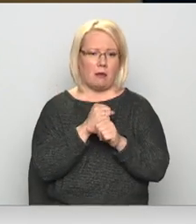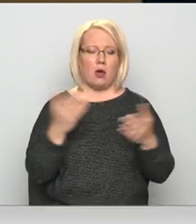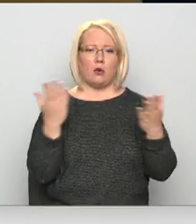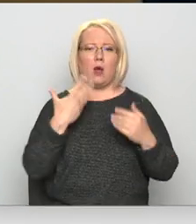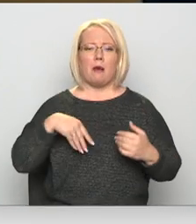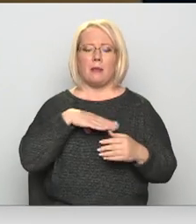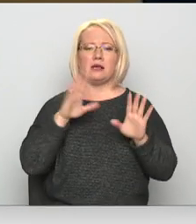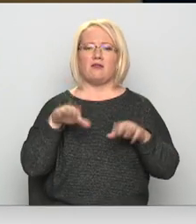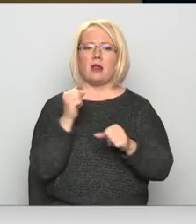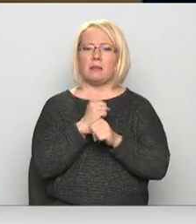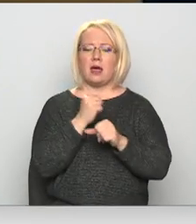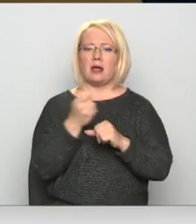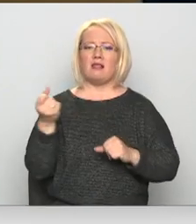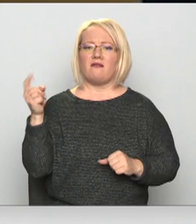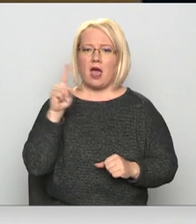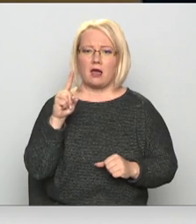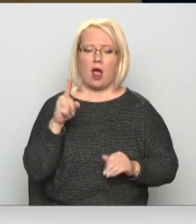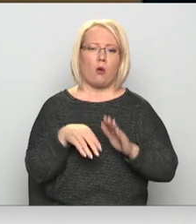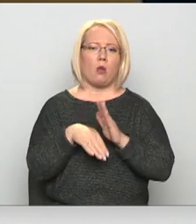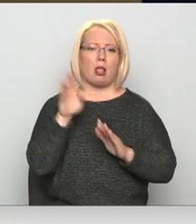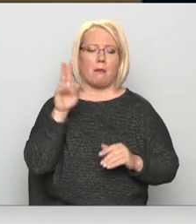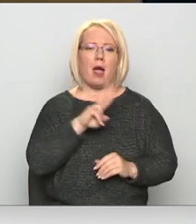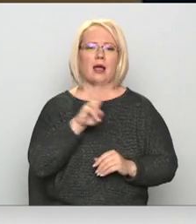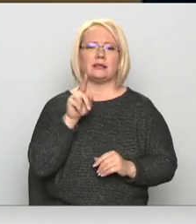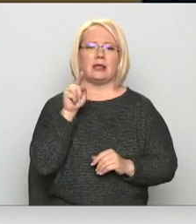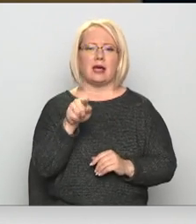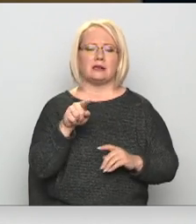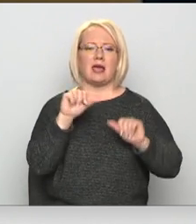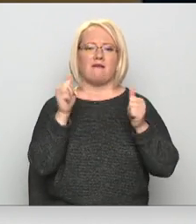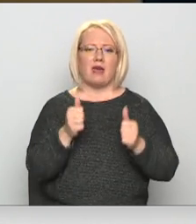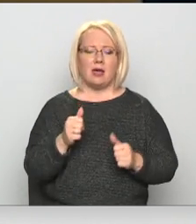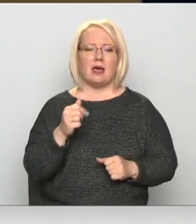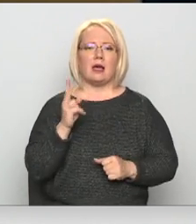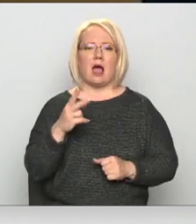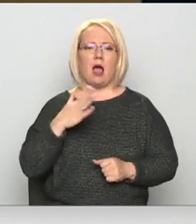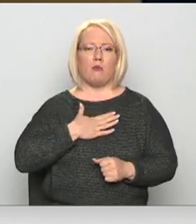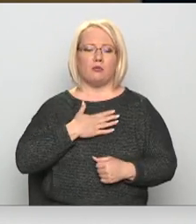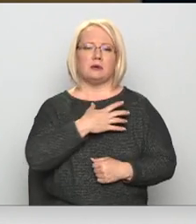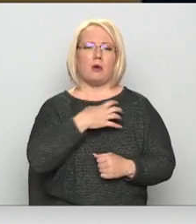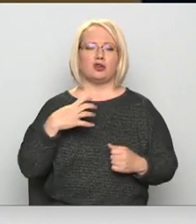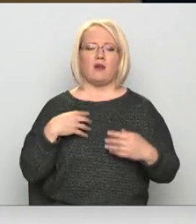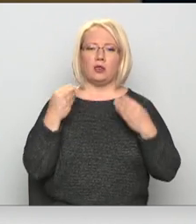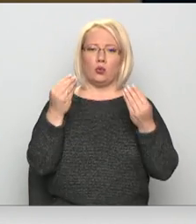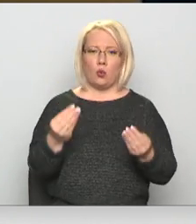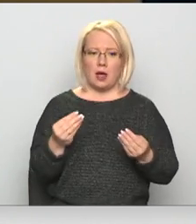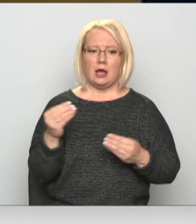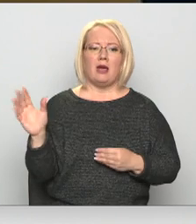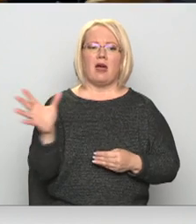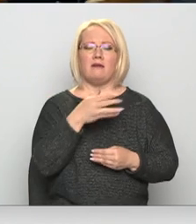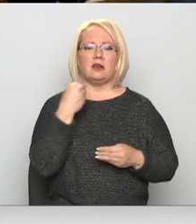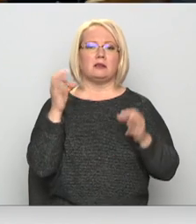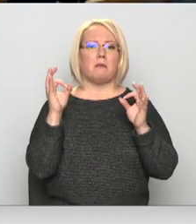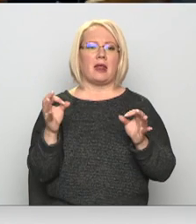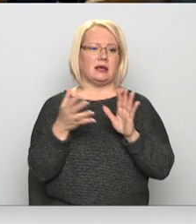vairāk, ko mēs varam darīt labāk, kas ir tas, kas ir tie instrumenti, kas mums kā pašvaldībai ir doti, vai mēs viņus visus pareizi